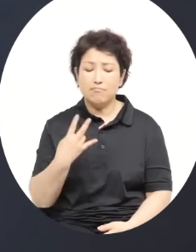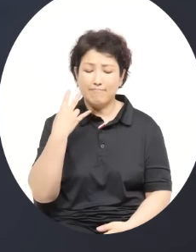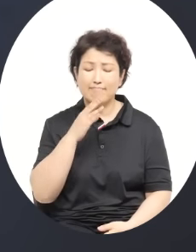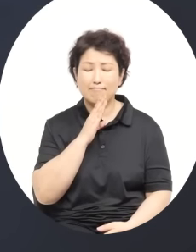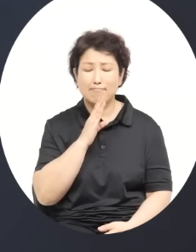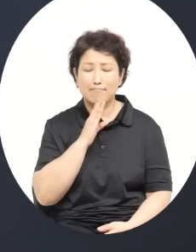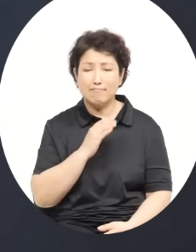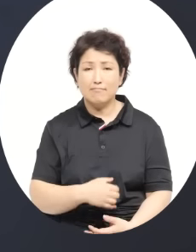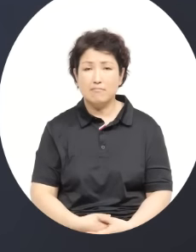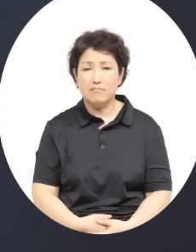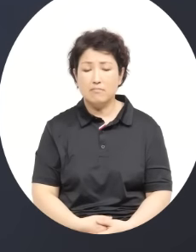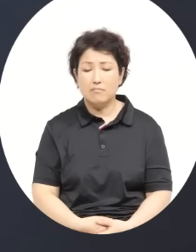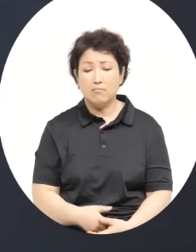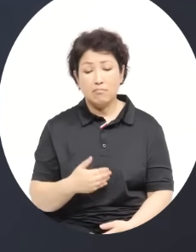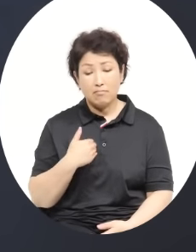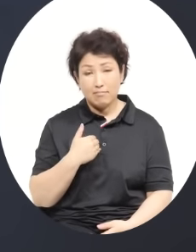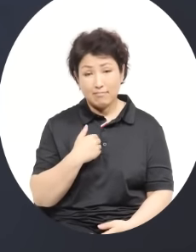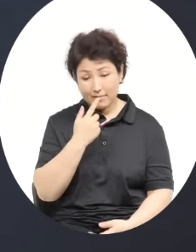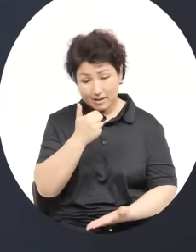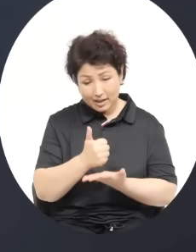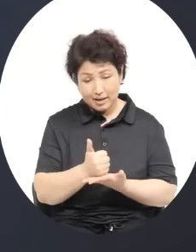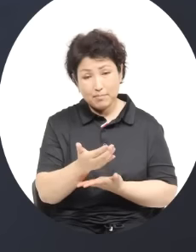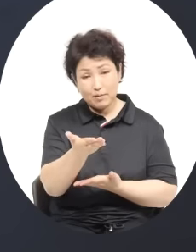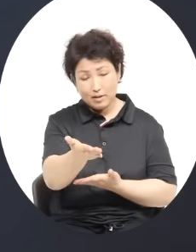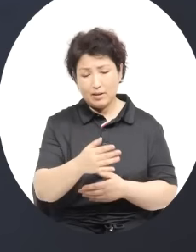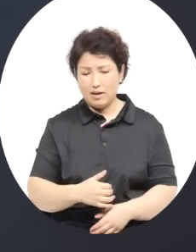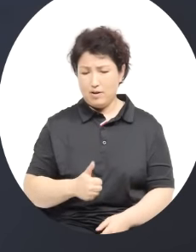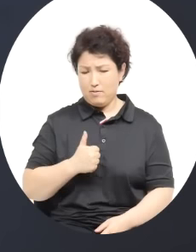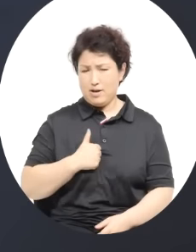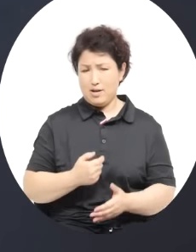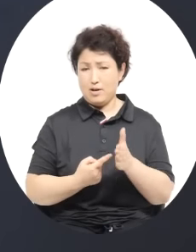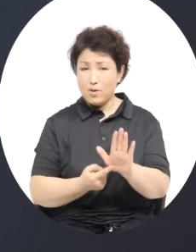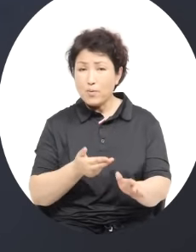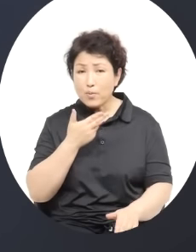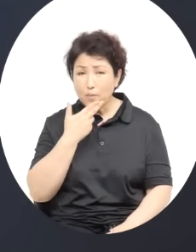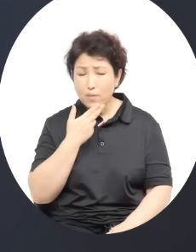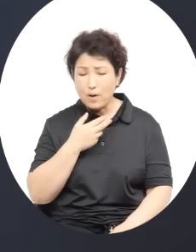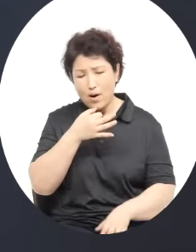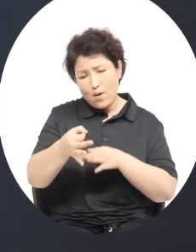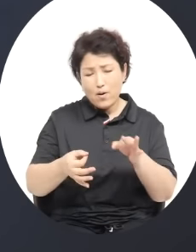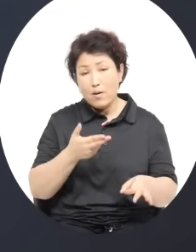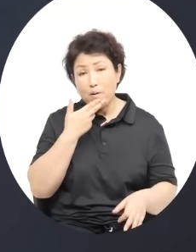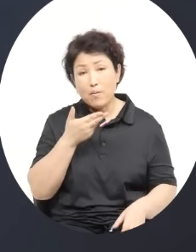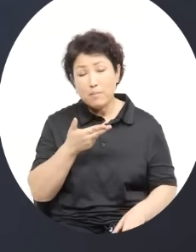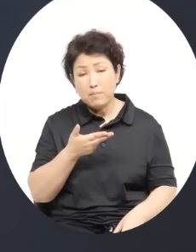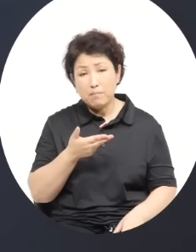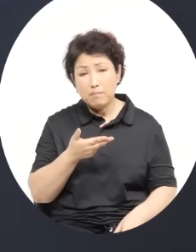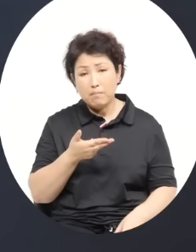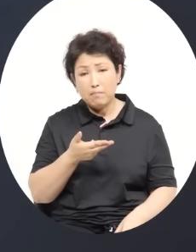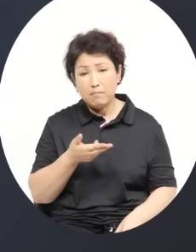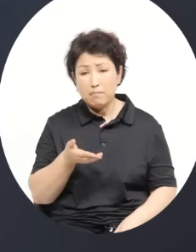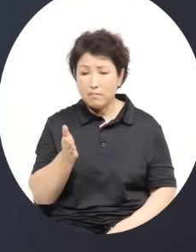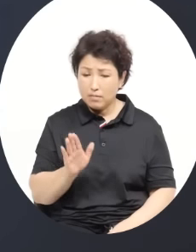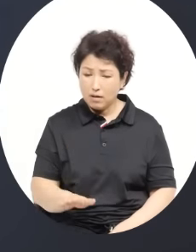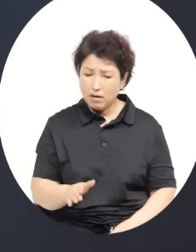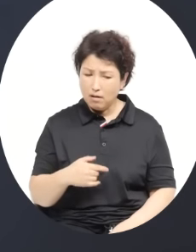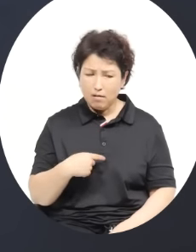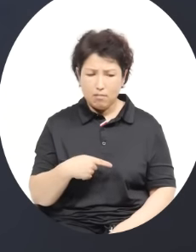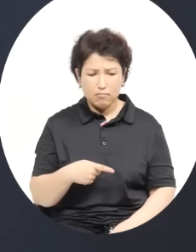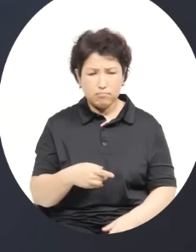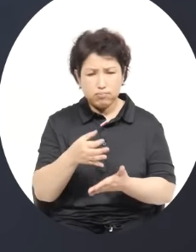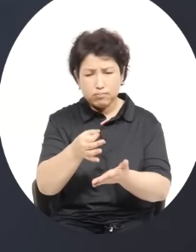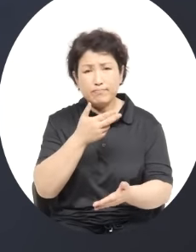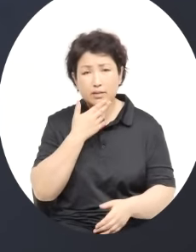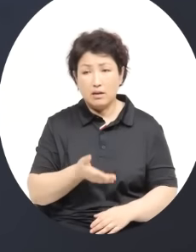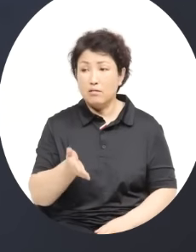네, 그렇죠. 그래. 그럼 법륜 스님은 자기한테 화도 안 되고, 고함도 안 질러도 해주진 않았잖아. 근데